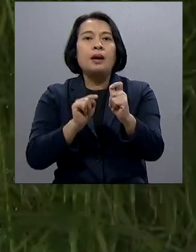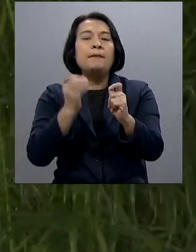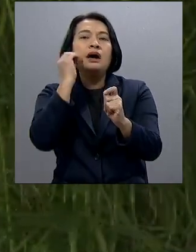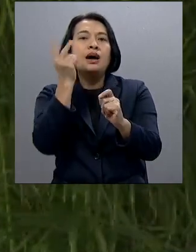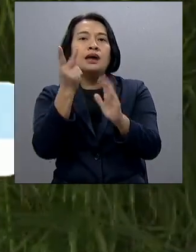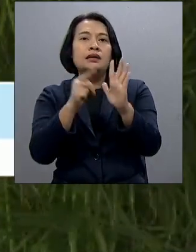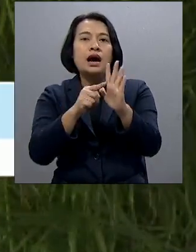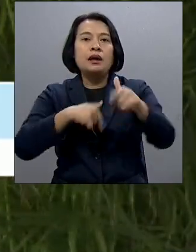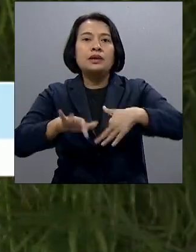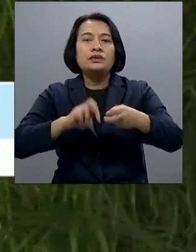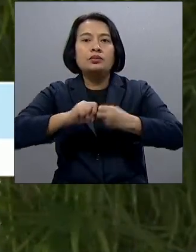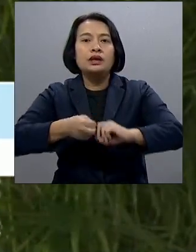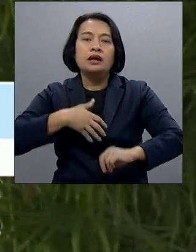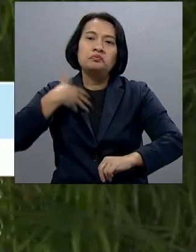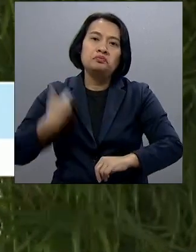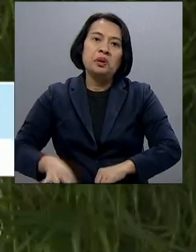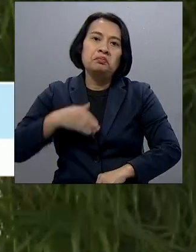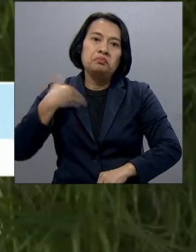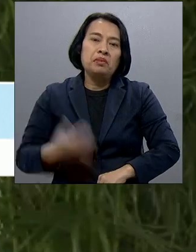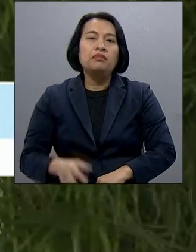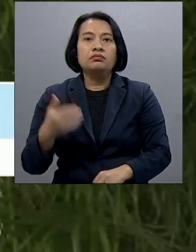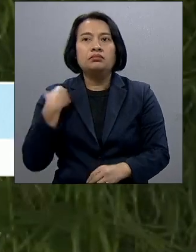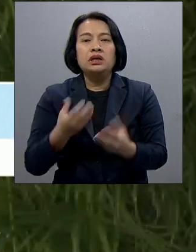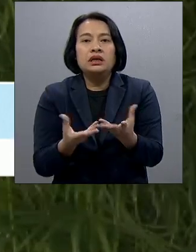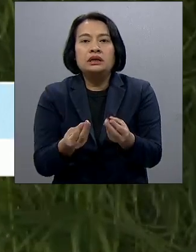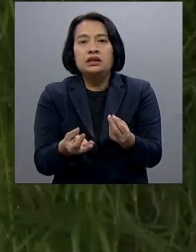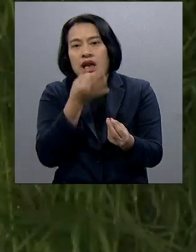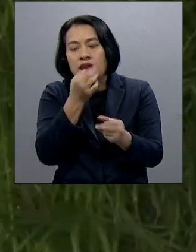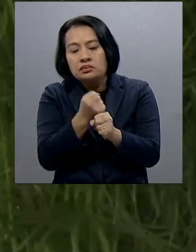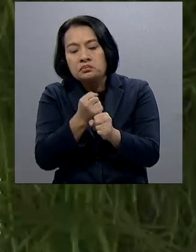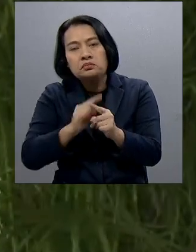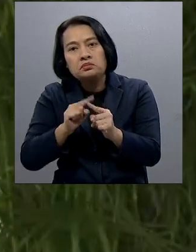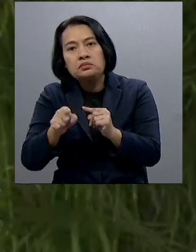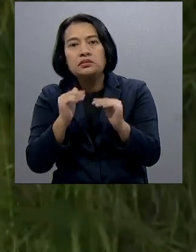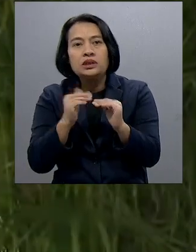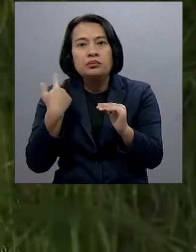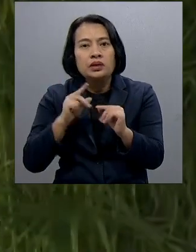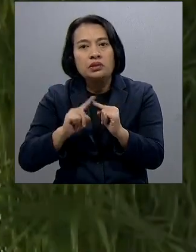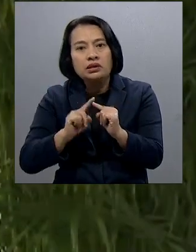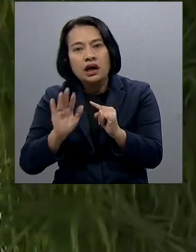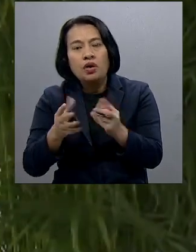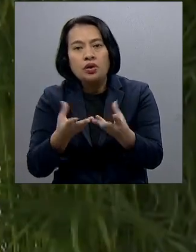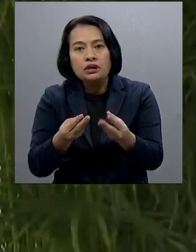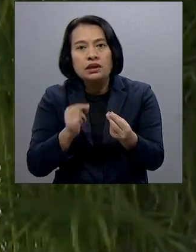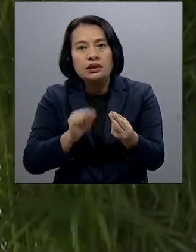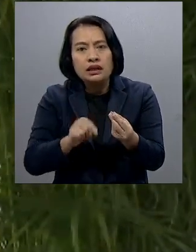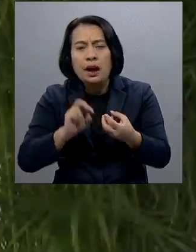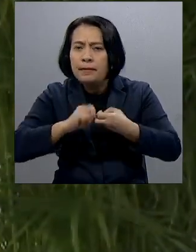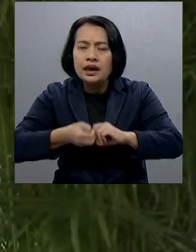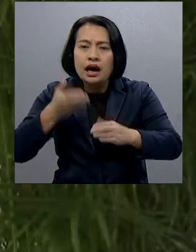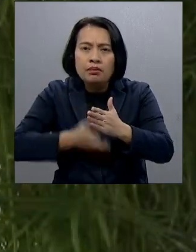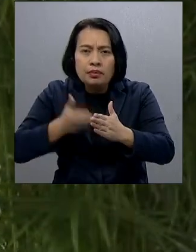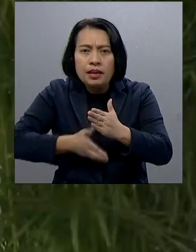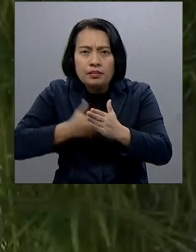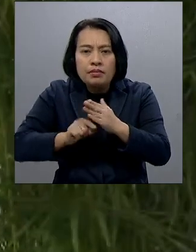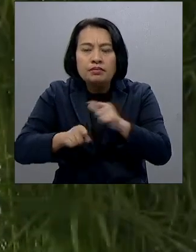ความเดือดร้อนมากๆเลยนะฮะโดยเฉพาะเรื่องที่ดินทำกินโดยเฉพาะสิทธิประโยชน์ต่างๆในที่ดินเนี่ยนะฮะเป็นปัญหาของ